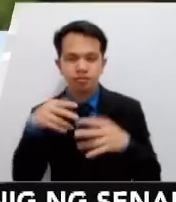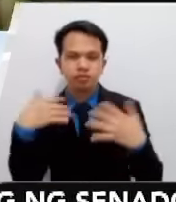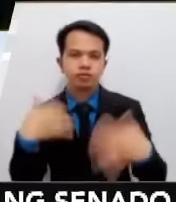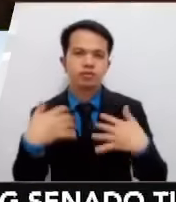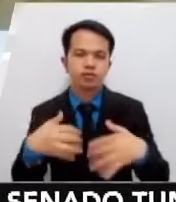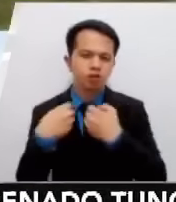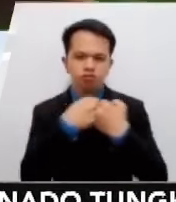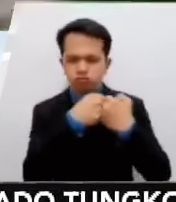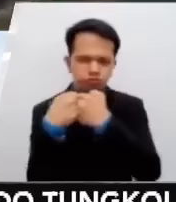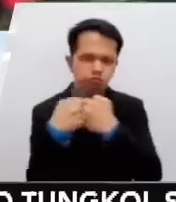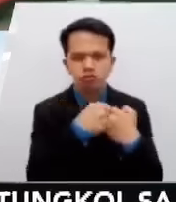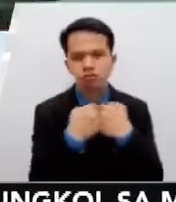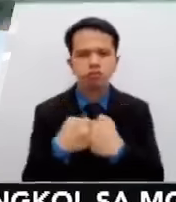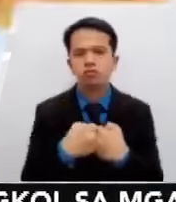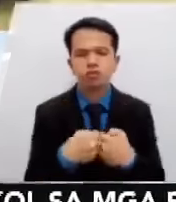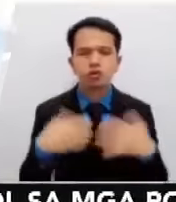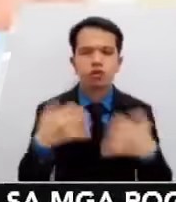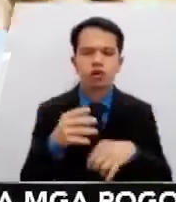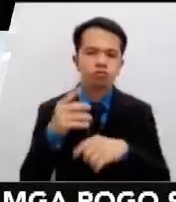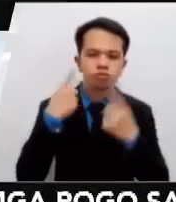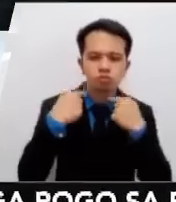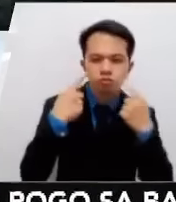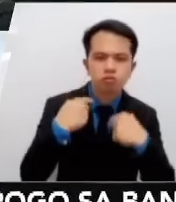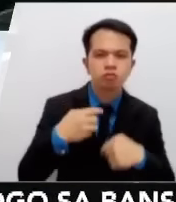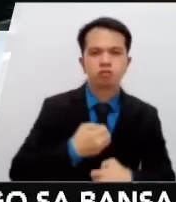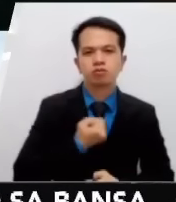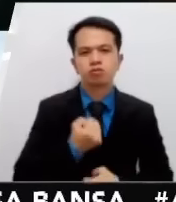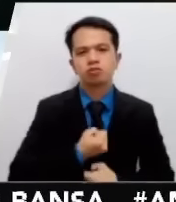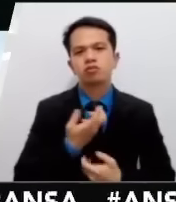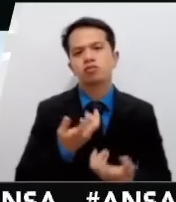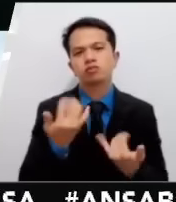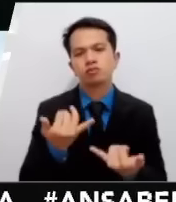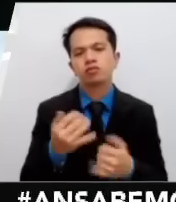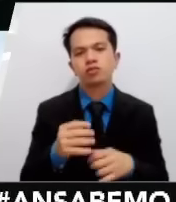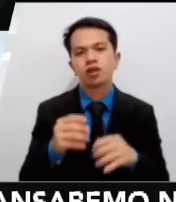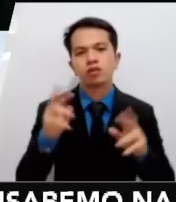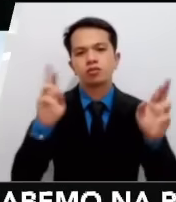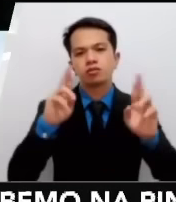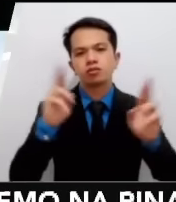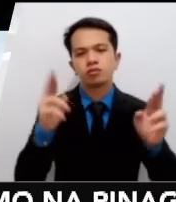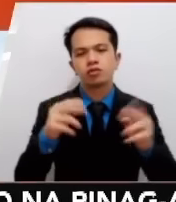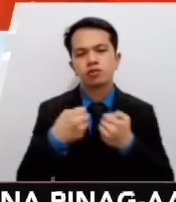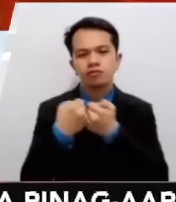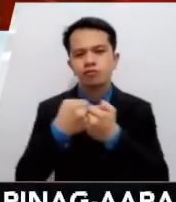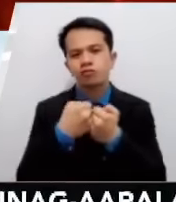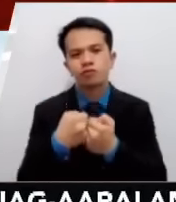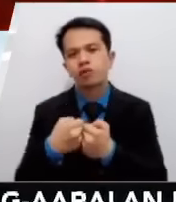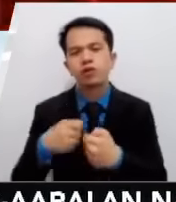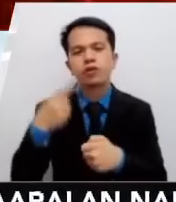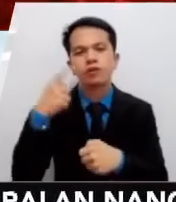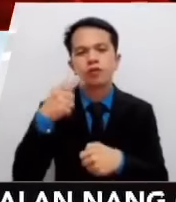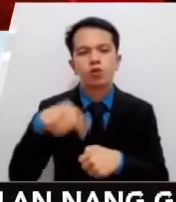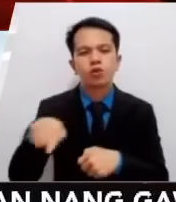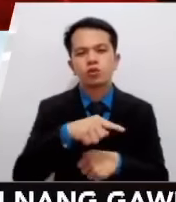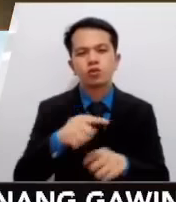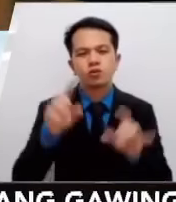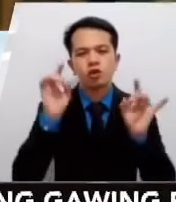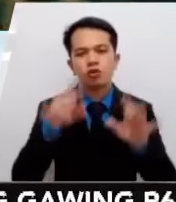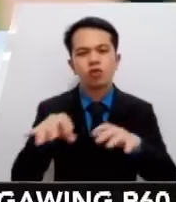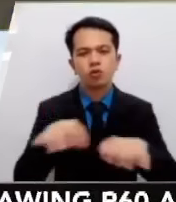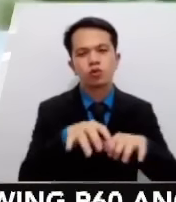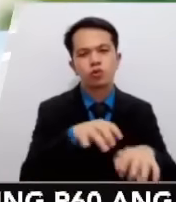madrama na kaagad ang pasilip sa Sityo Liwanag. Handa nang lumaban sa kasakiman at mga nang-aapi ang mga bida